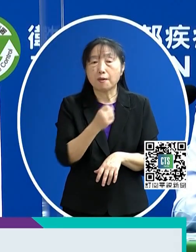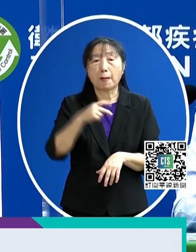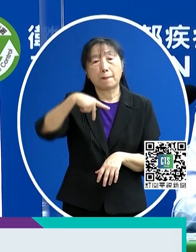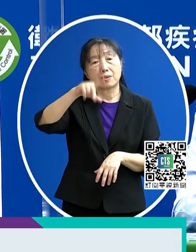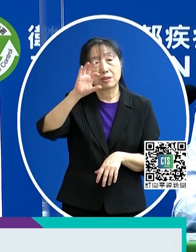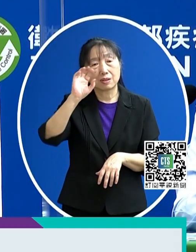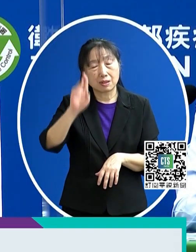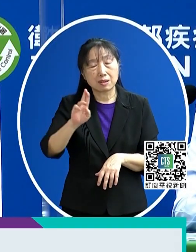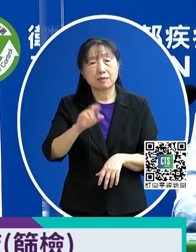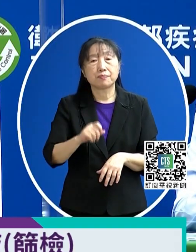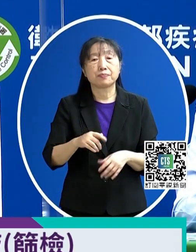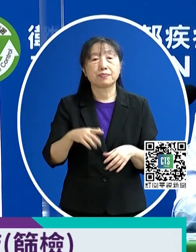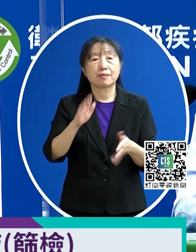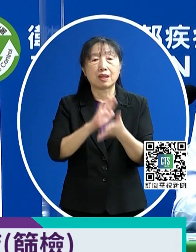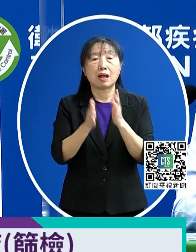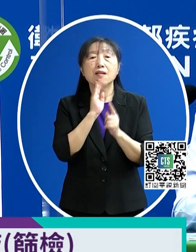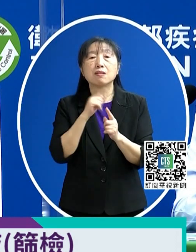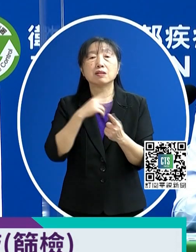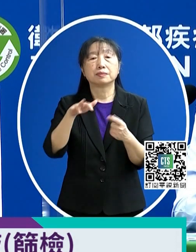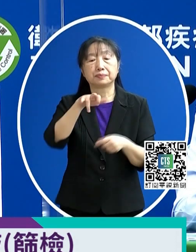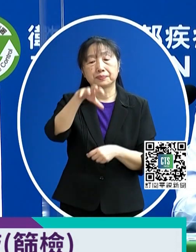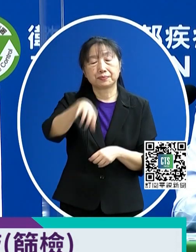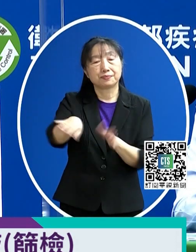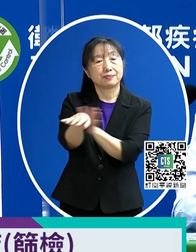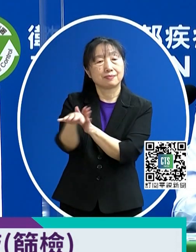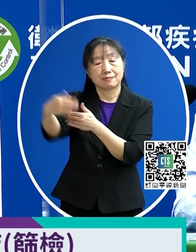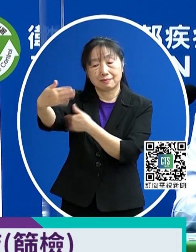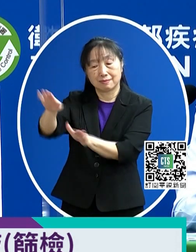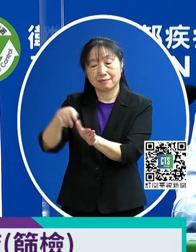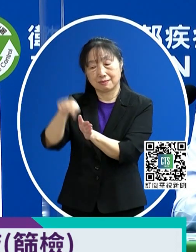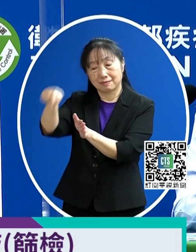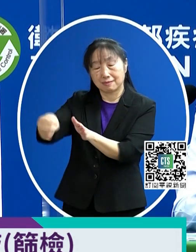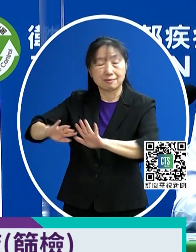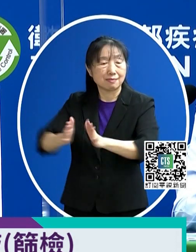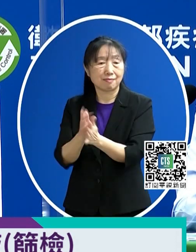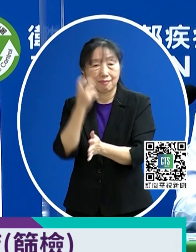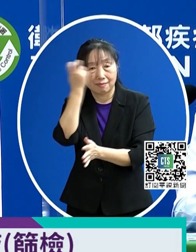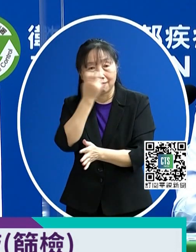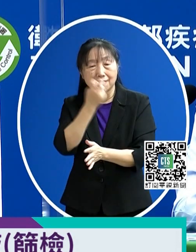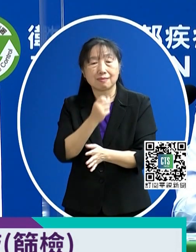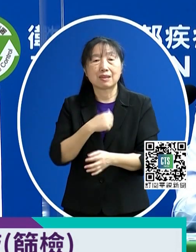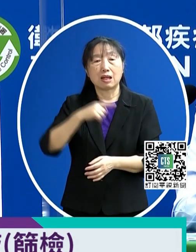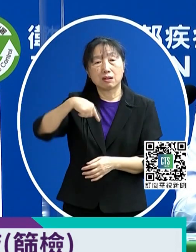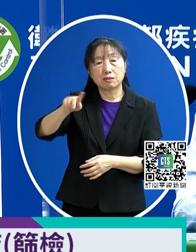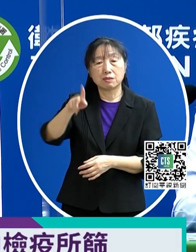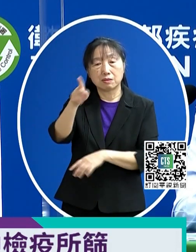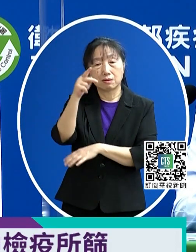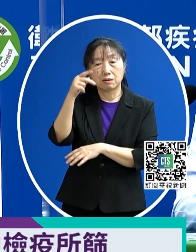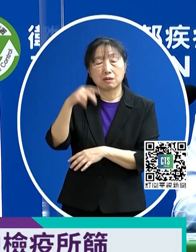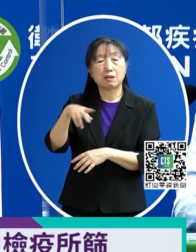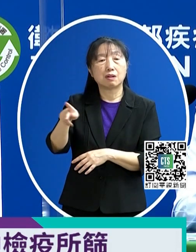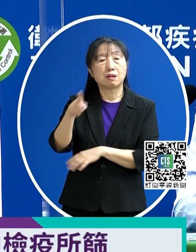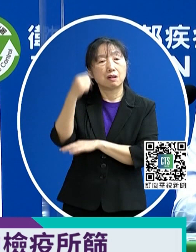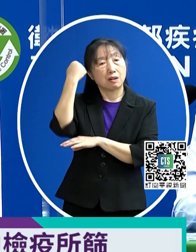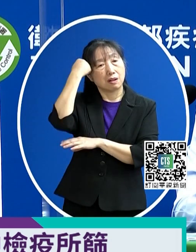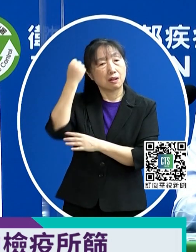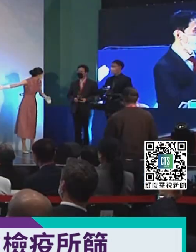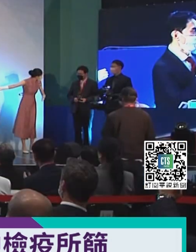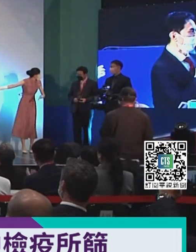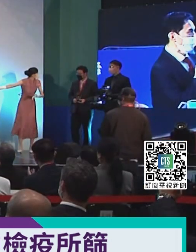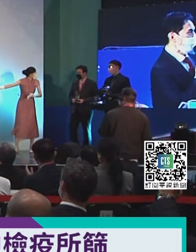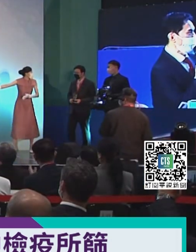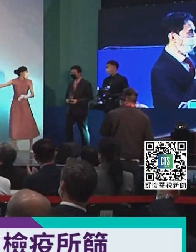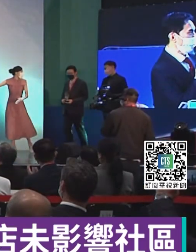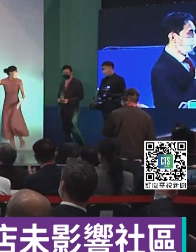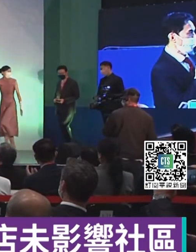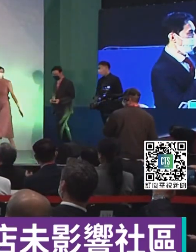地筛，或在机场旁边就是能够生活脱衣，或者到了旅社，或者我们在以前在集中检疫所筛。